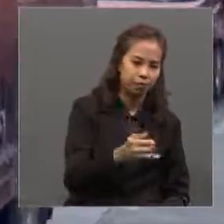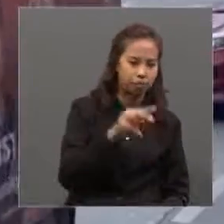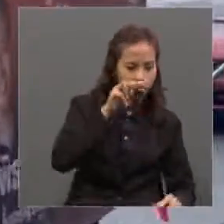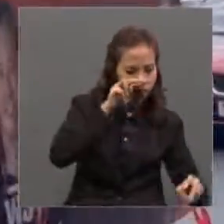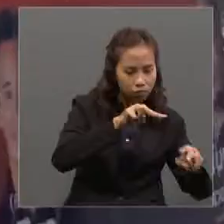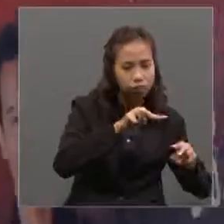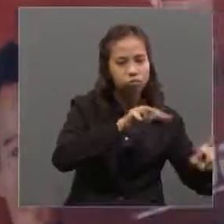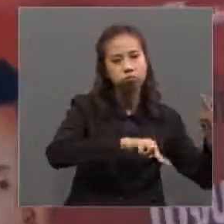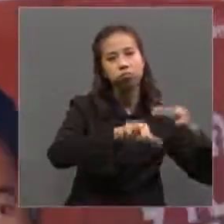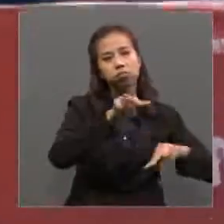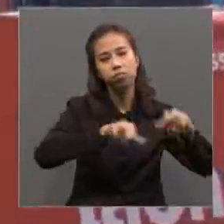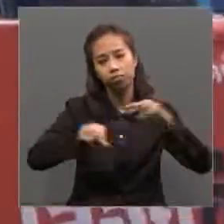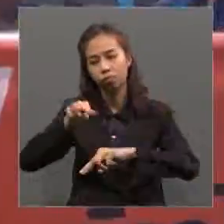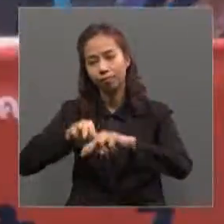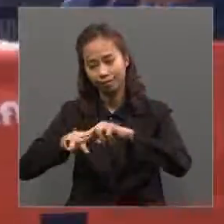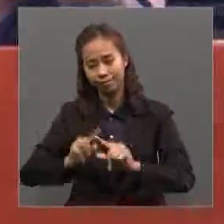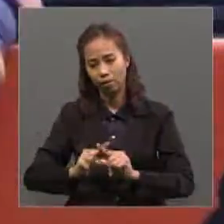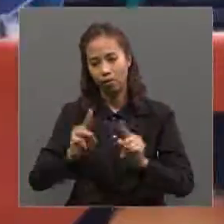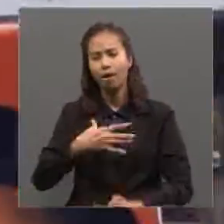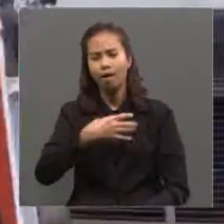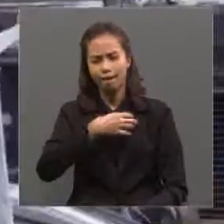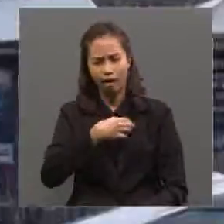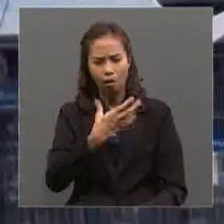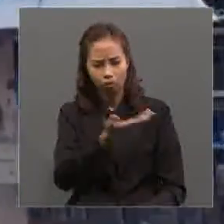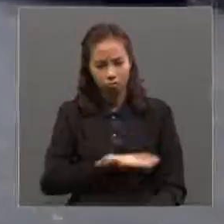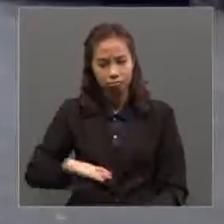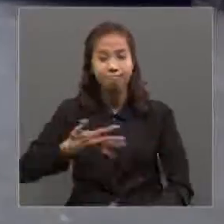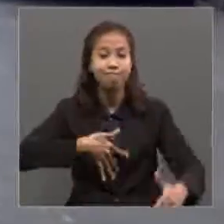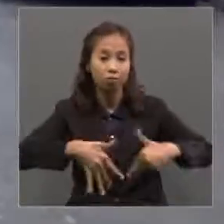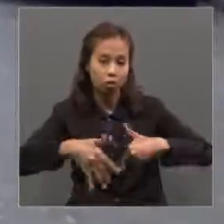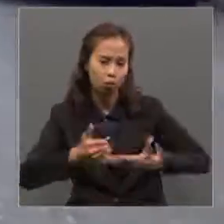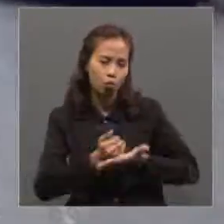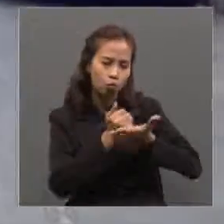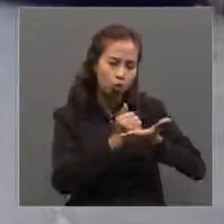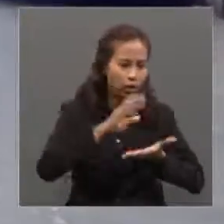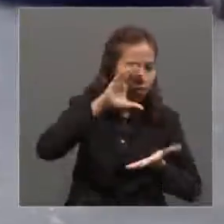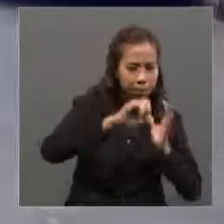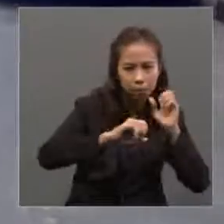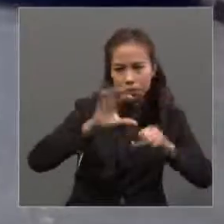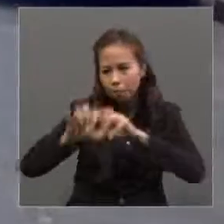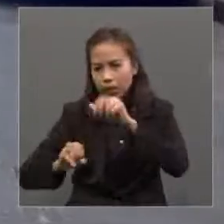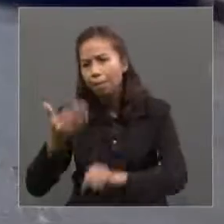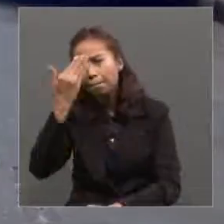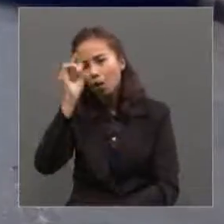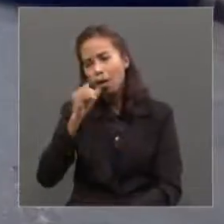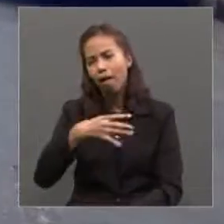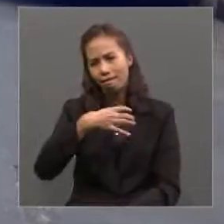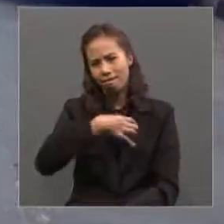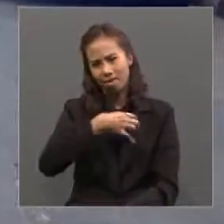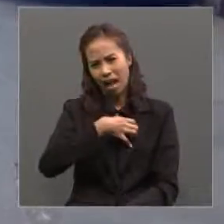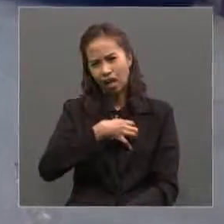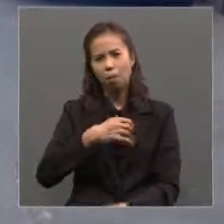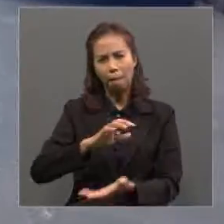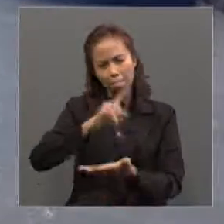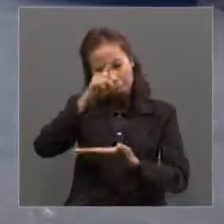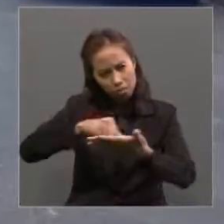ตเลือกตั้งอยู่แล้วแต่อยากให้ประชาชนช่วยกันเป็นหูเป็นตาเพราะอยากให้การเลือกตั้งครั้งนี้เป็นไปด้วยความบริสุทธิ์ยุติธรร